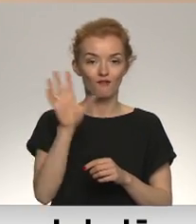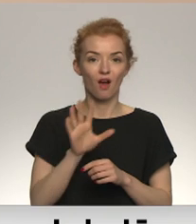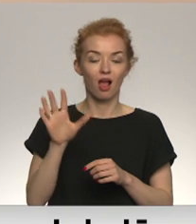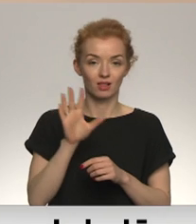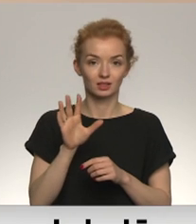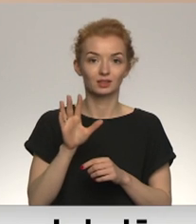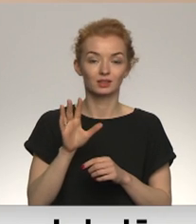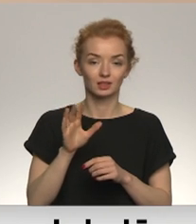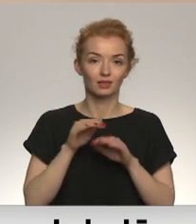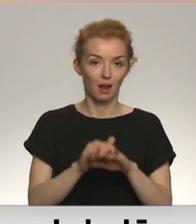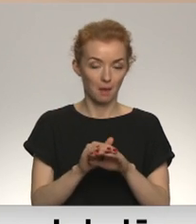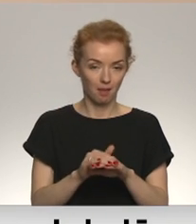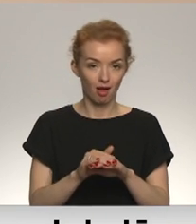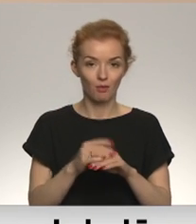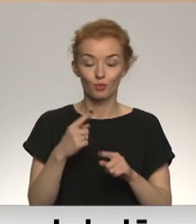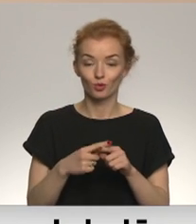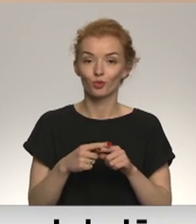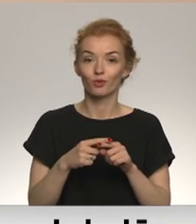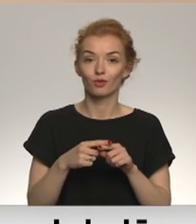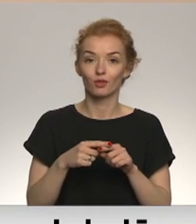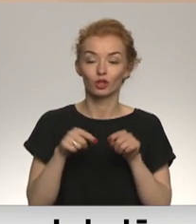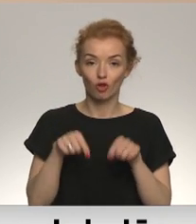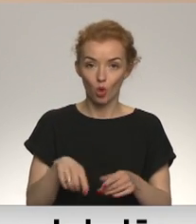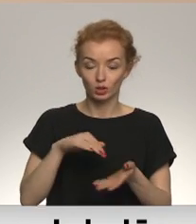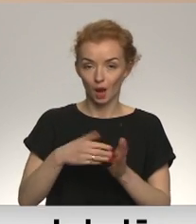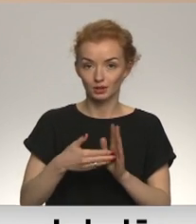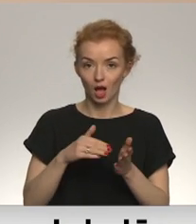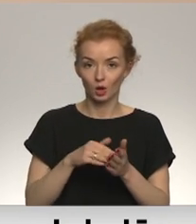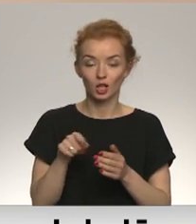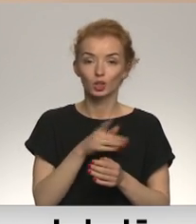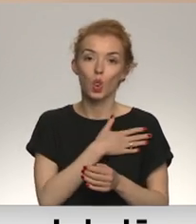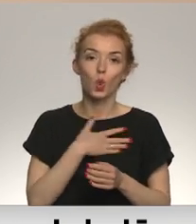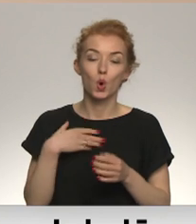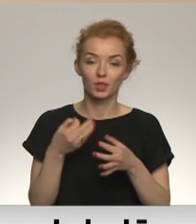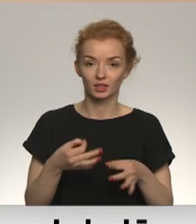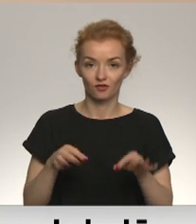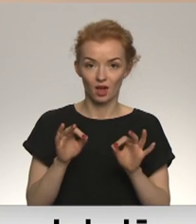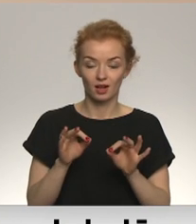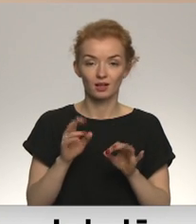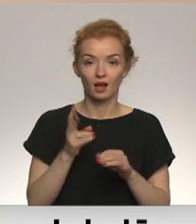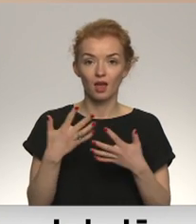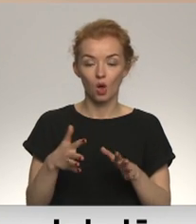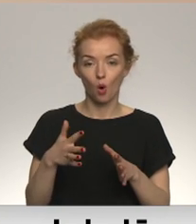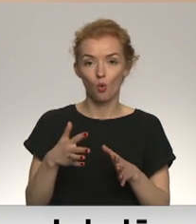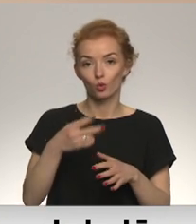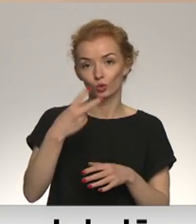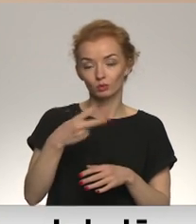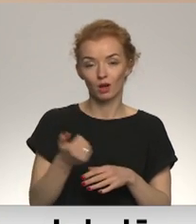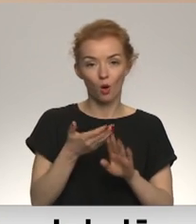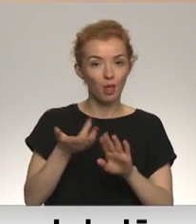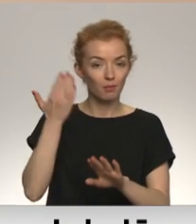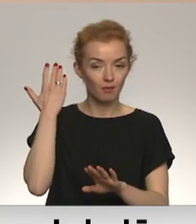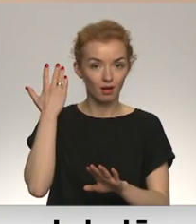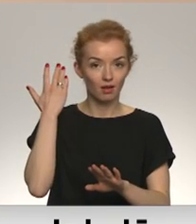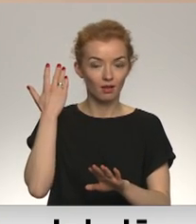valsti, arī nūturam. Un tas šimos apstokļūs ir cīši svarīgi, ka jau godus 20 atpakaļ